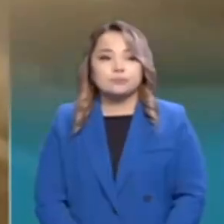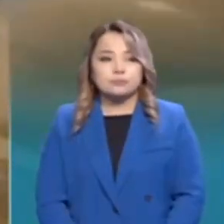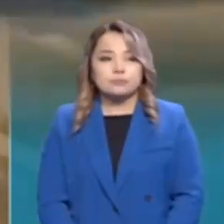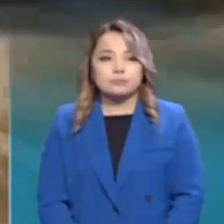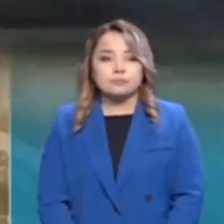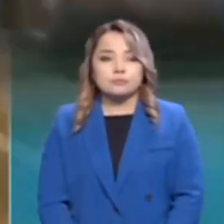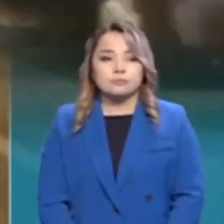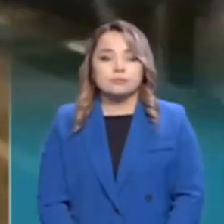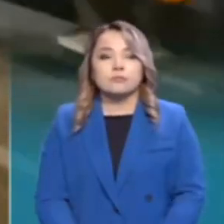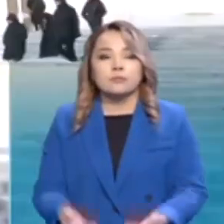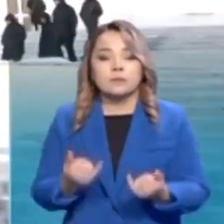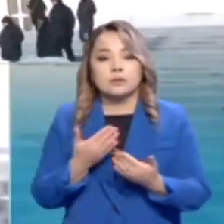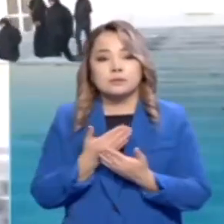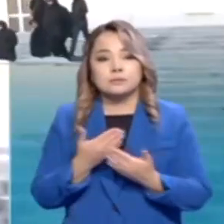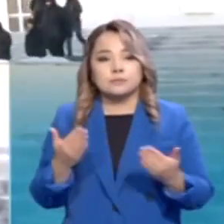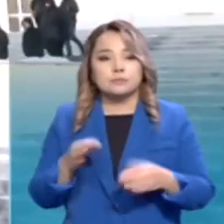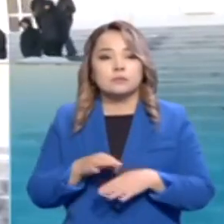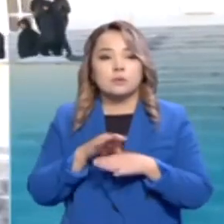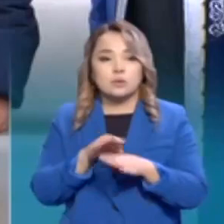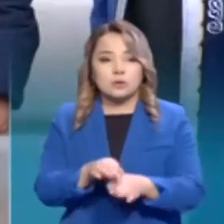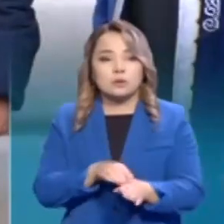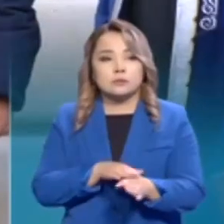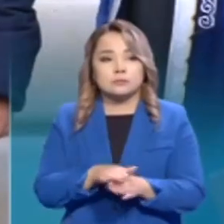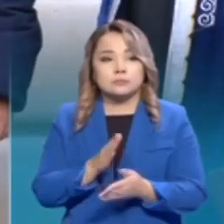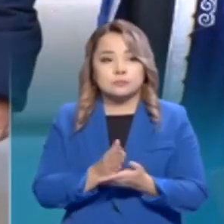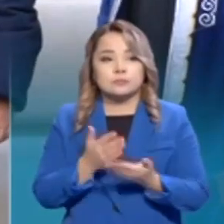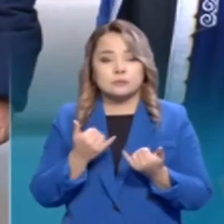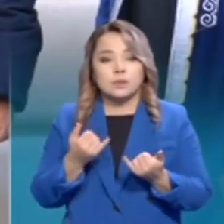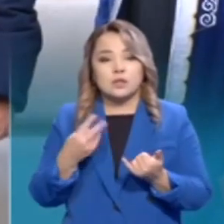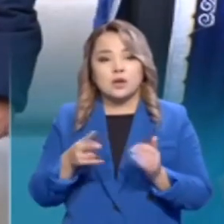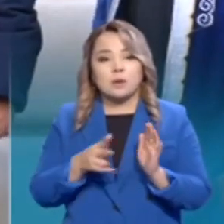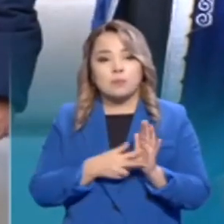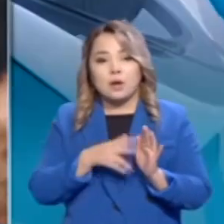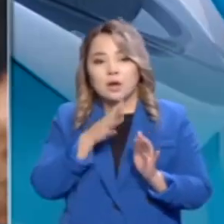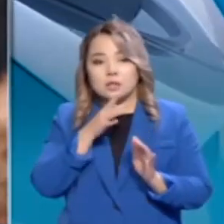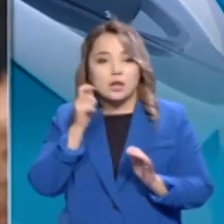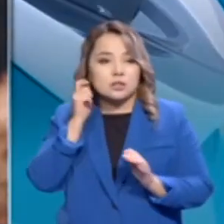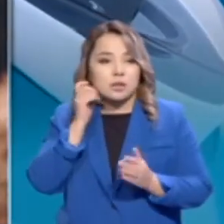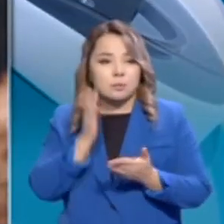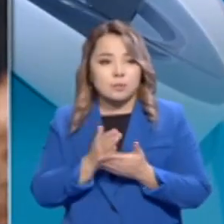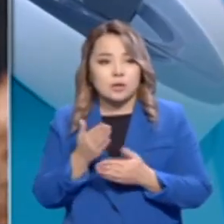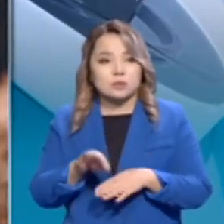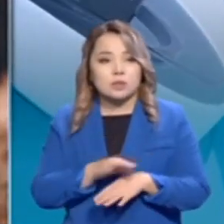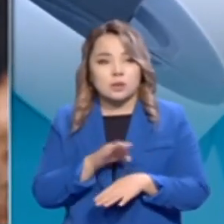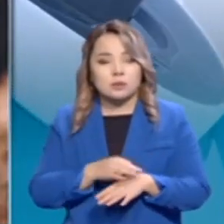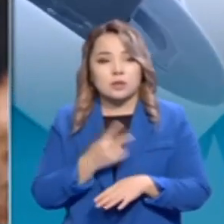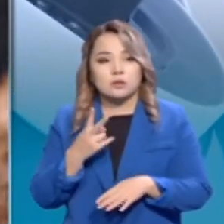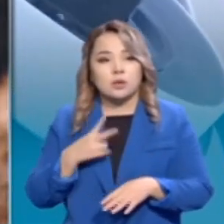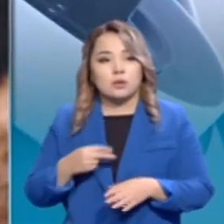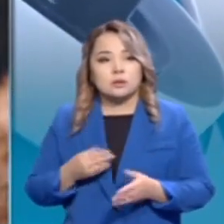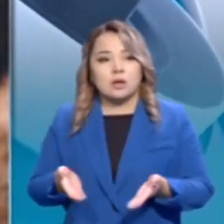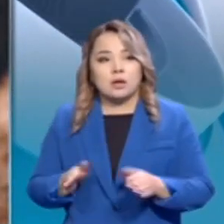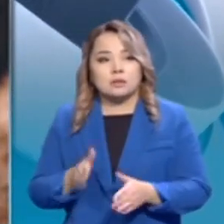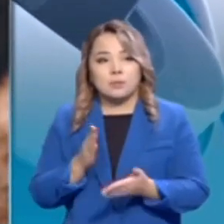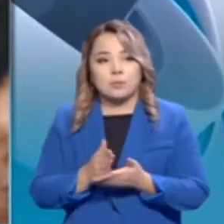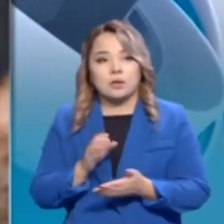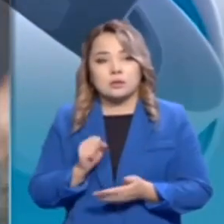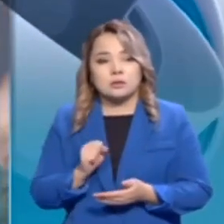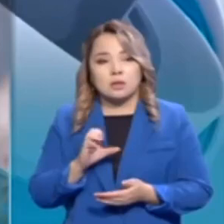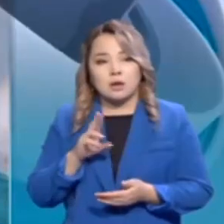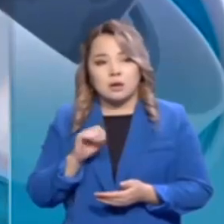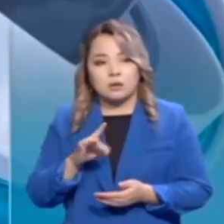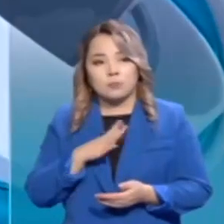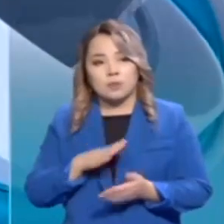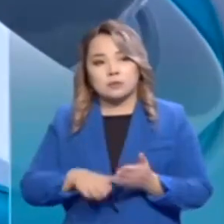кетіп барады. Ақтық сапар қоштасу рәсімі. Ол небәрі 28 жасты еді. Артында жұбайы мен екі қызы қалды. Асқар бала